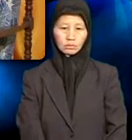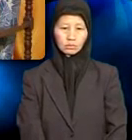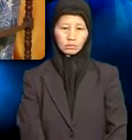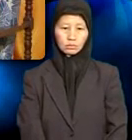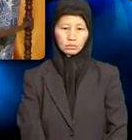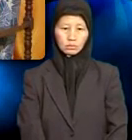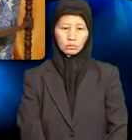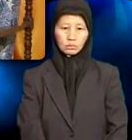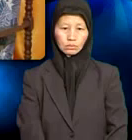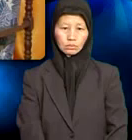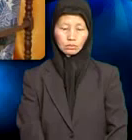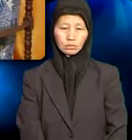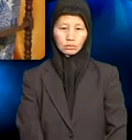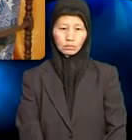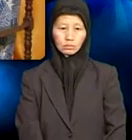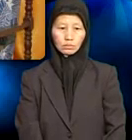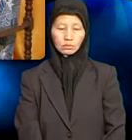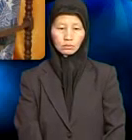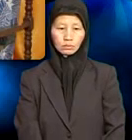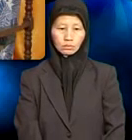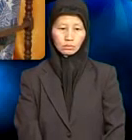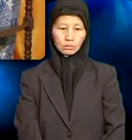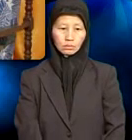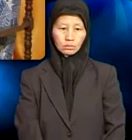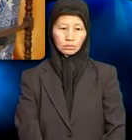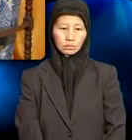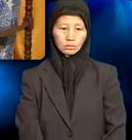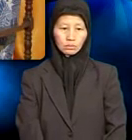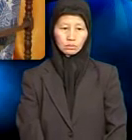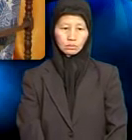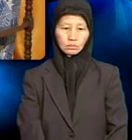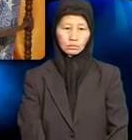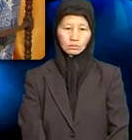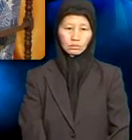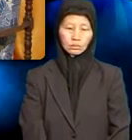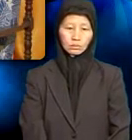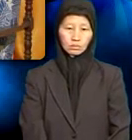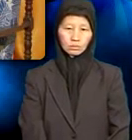Allahu akbar. Subhana rabbil alam. Subhana.